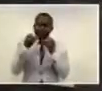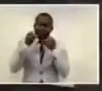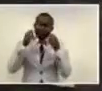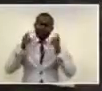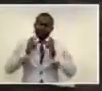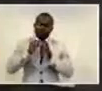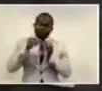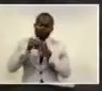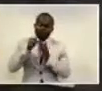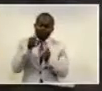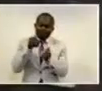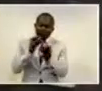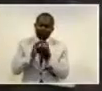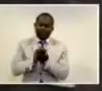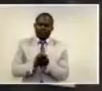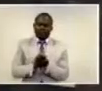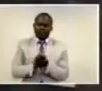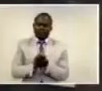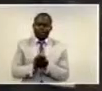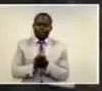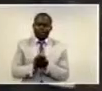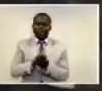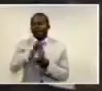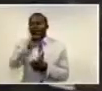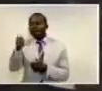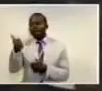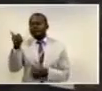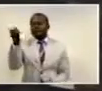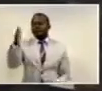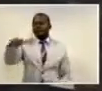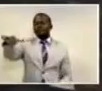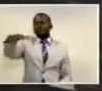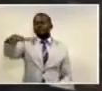meya babibakurikiranire undi ninde